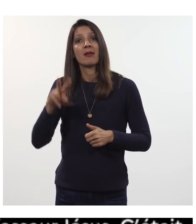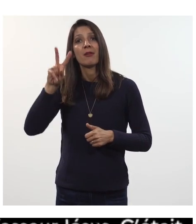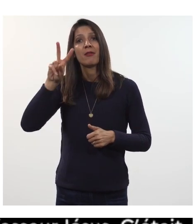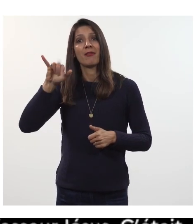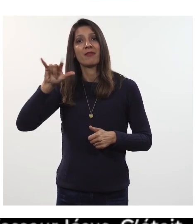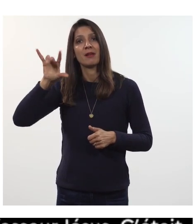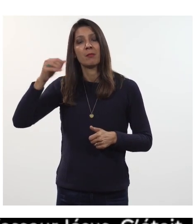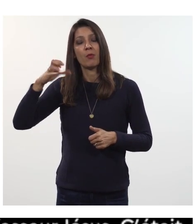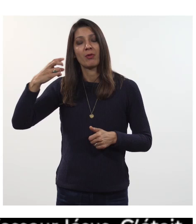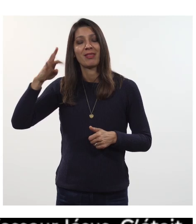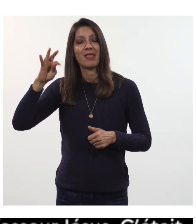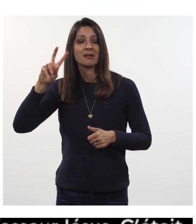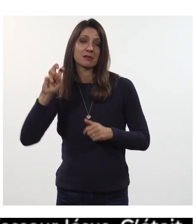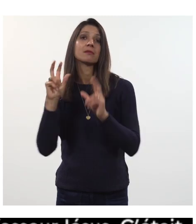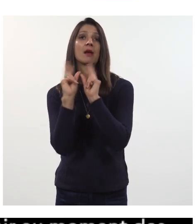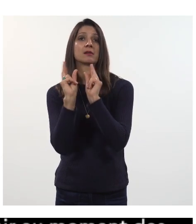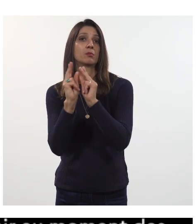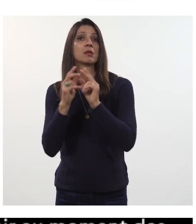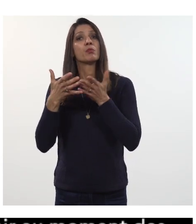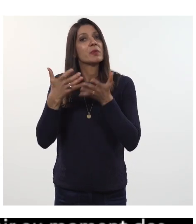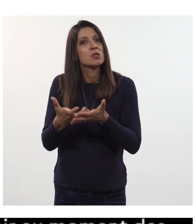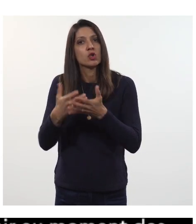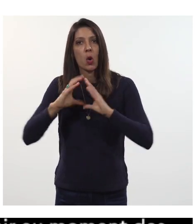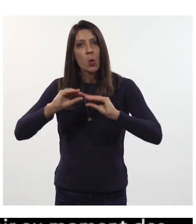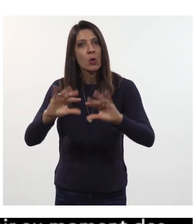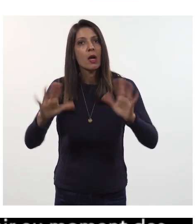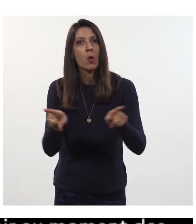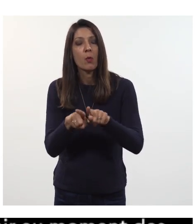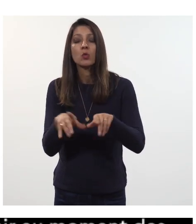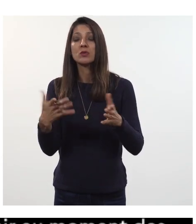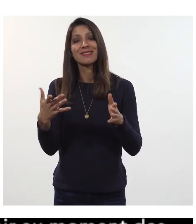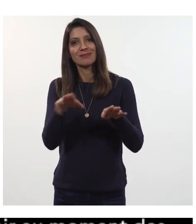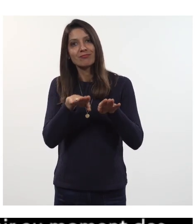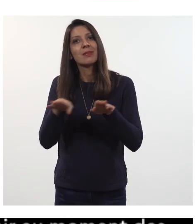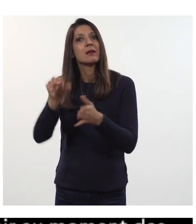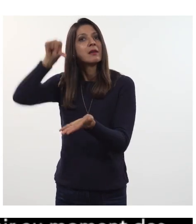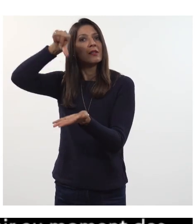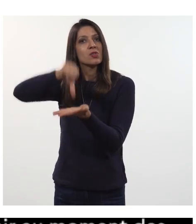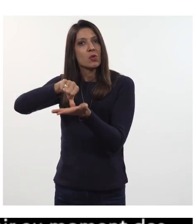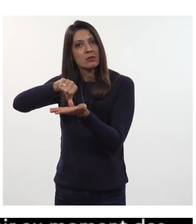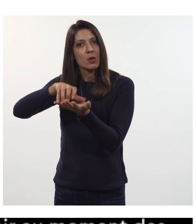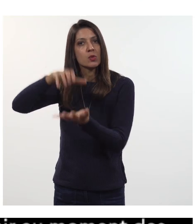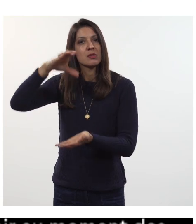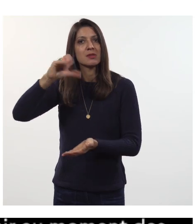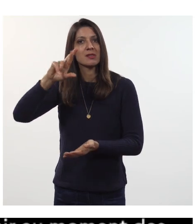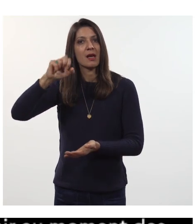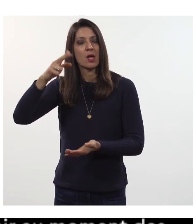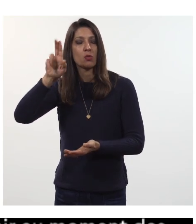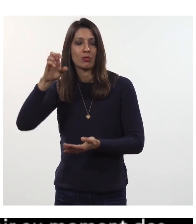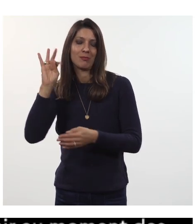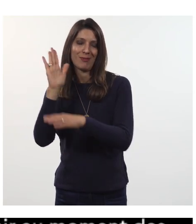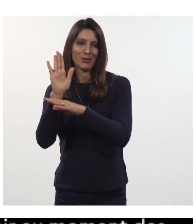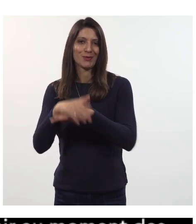charge concrète et pour la présentation du centre source Sérénut. C'est à vous, Madame